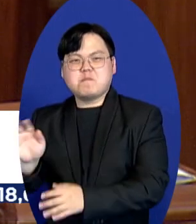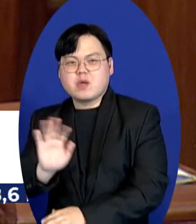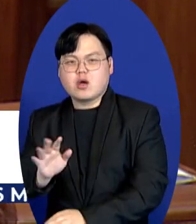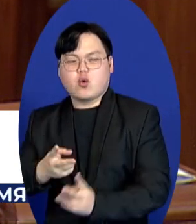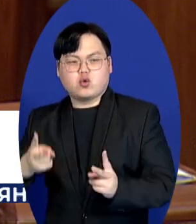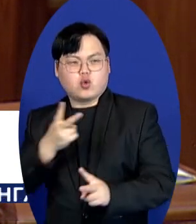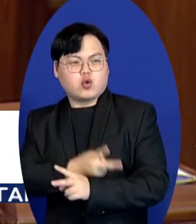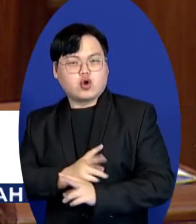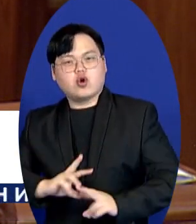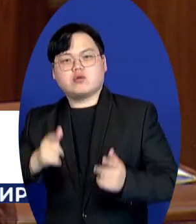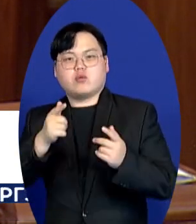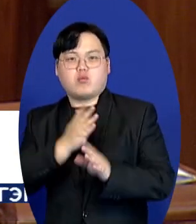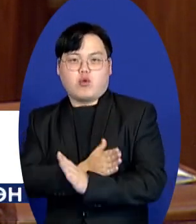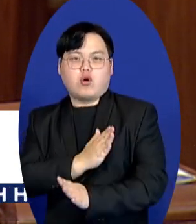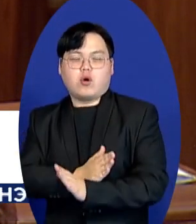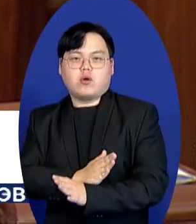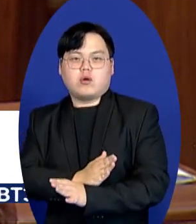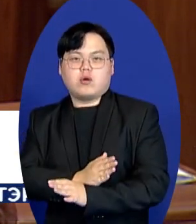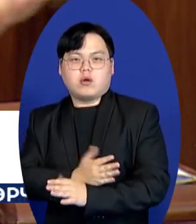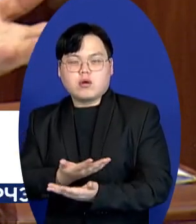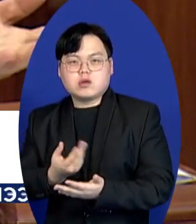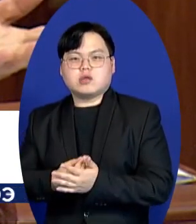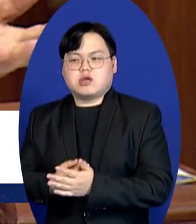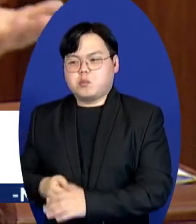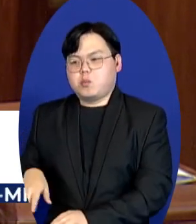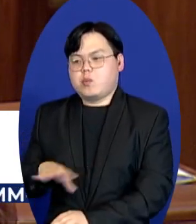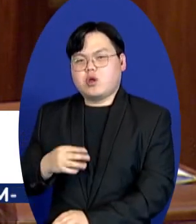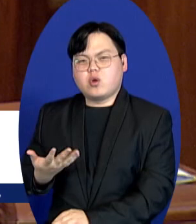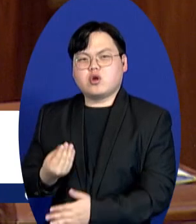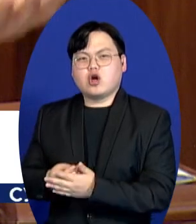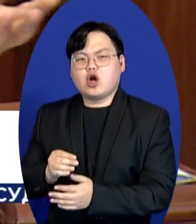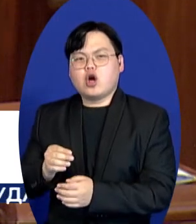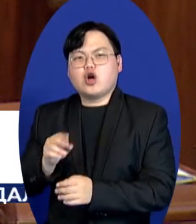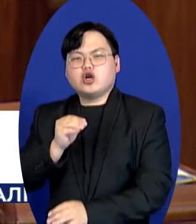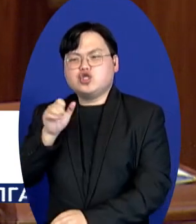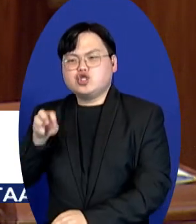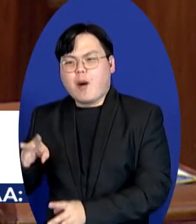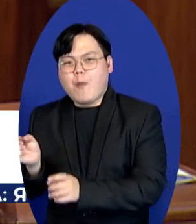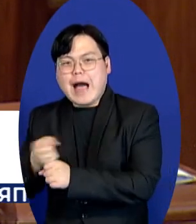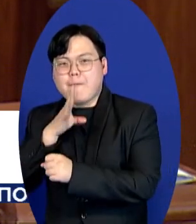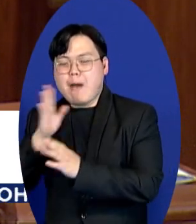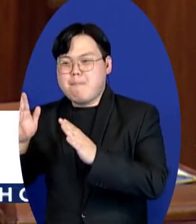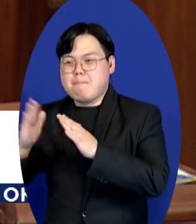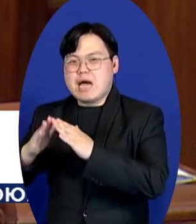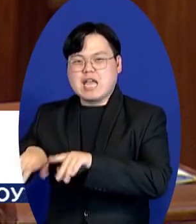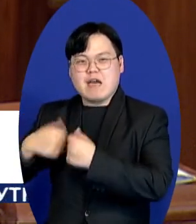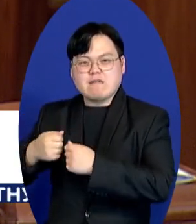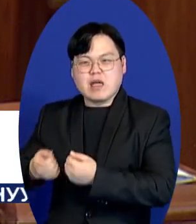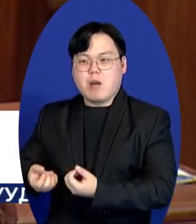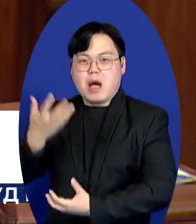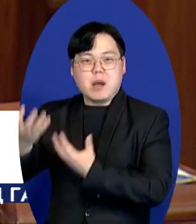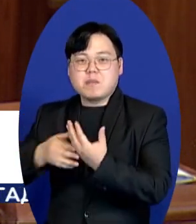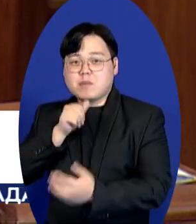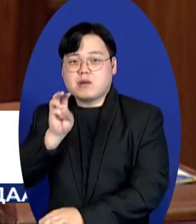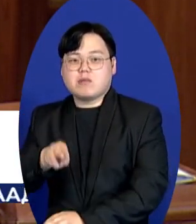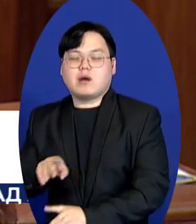өөрчлөлт оруулчихлаа. Тэгээд бид нар ингээд жоом алах гээд байшингаа шатааж эвдээ сүйтгэдэг юм гэж хэлдэг шүү дээ. Ингэхгүйгээр юм аа